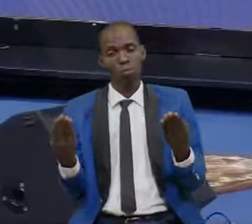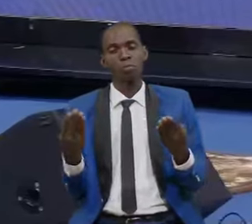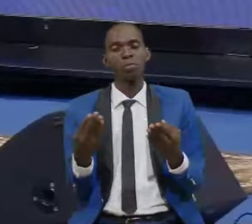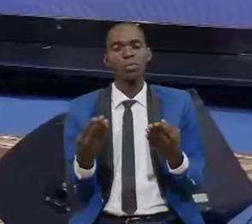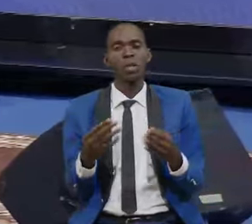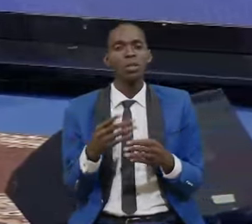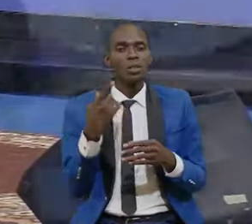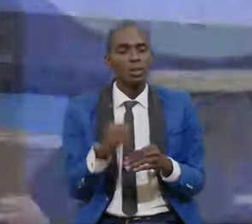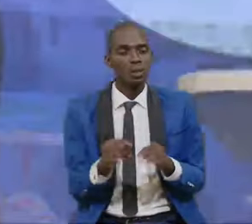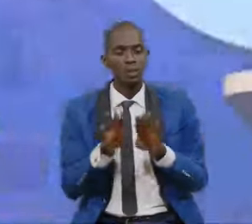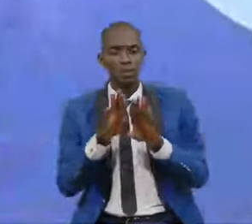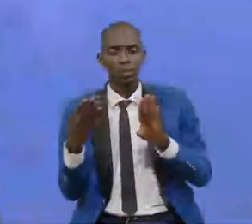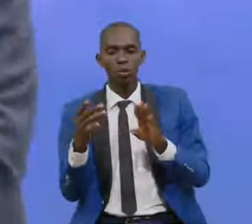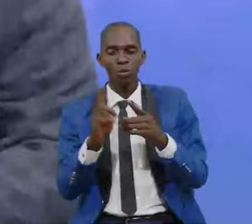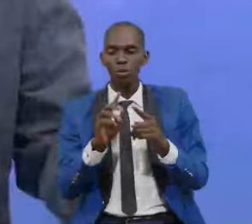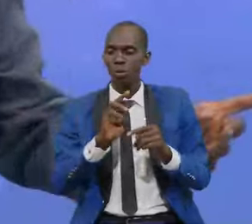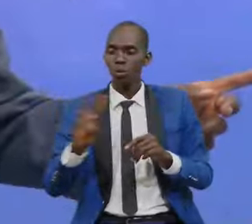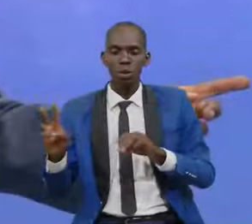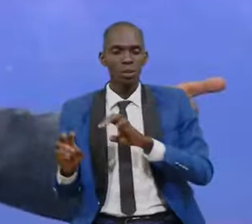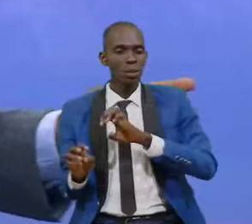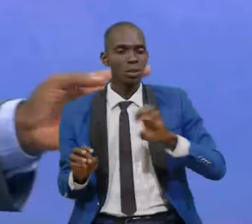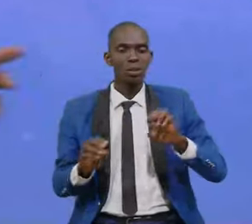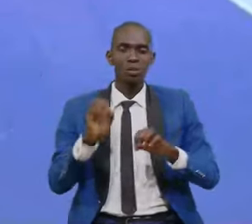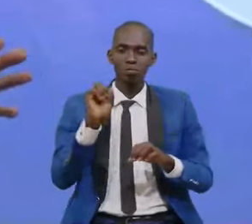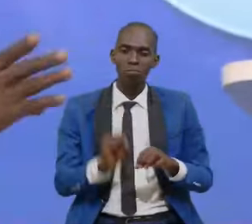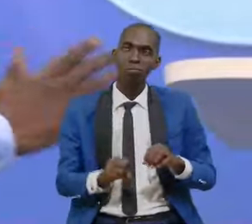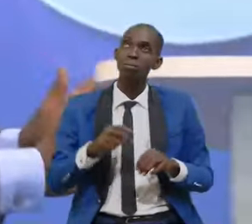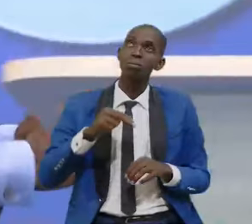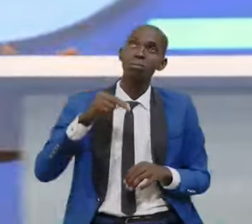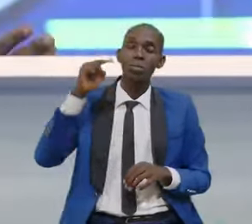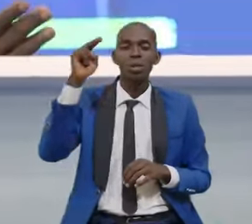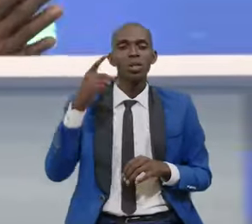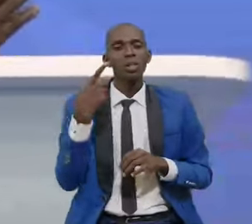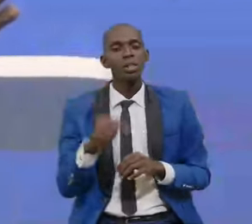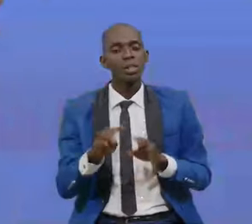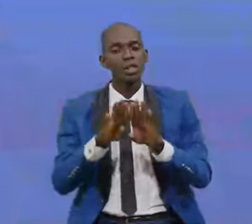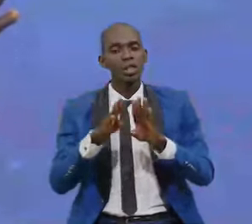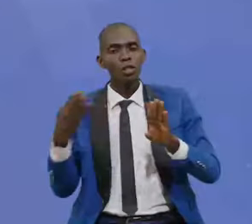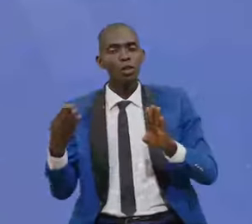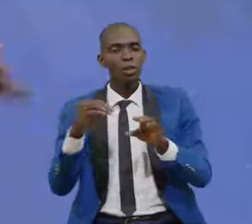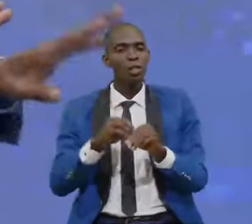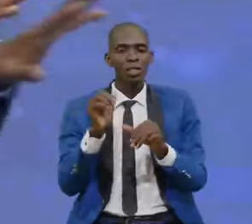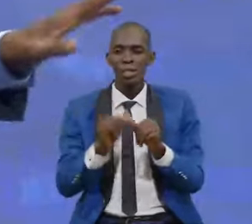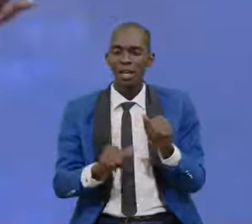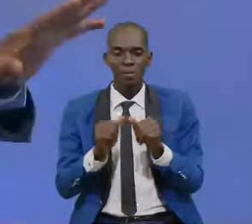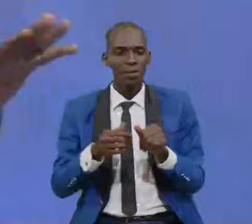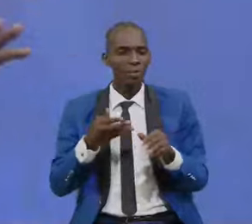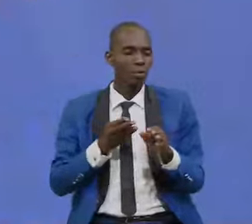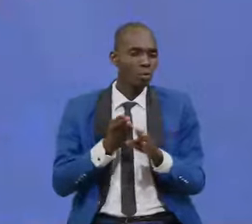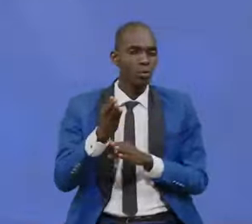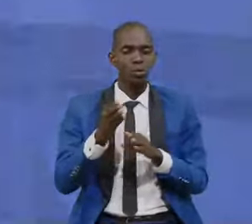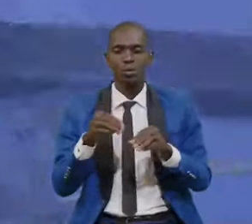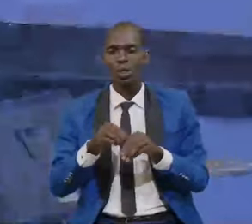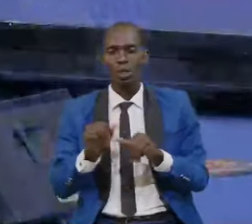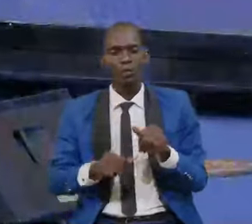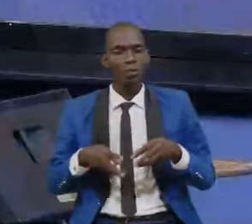Toutes les portes. La porte qui mène à l'ouest, au sud, au nord. Les portes dans toutes les directions. Toutes